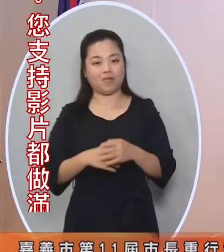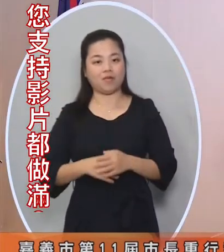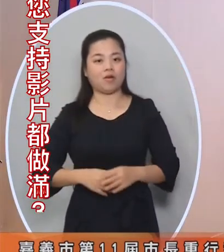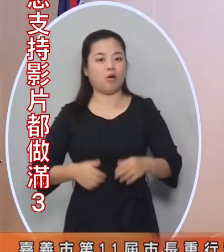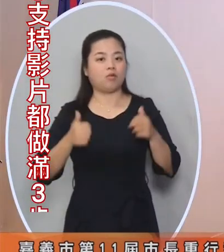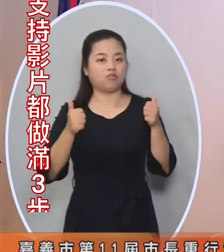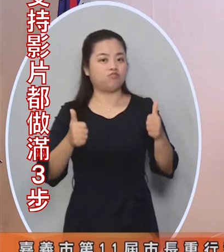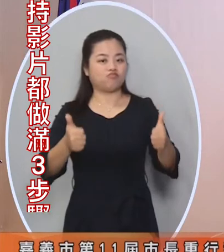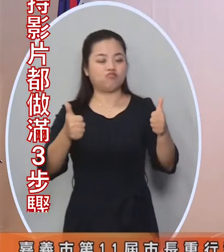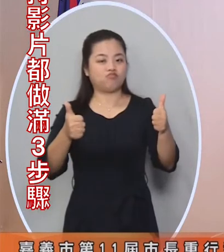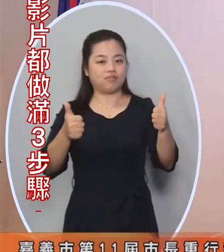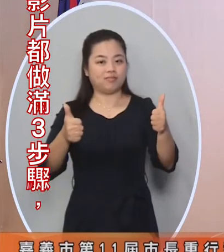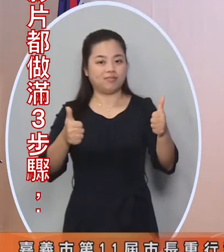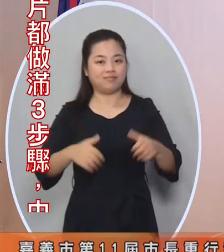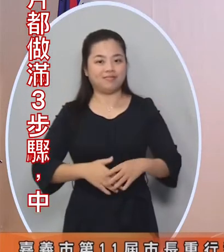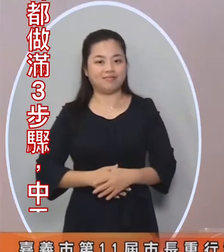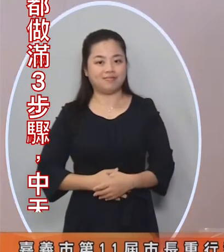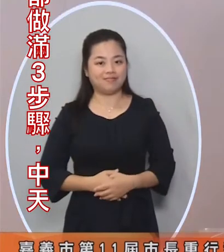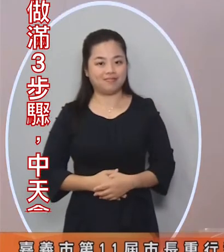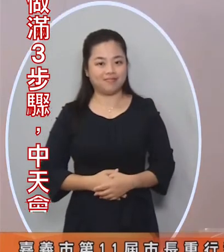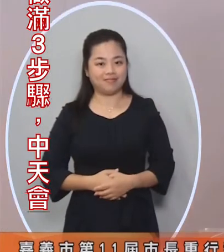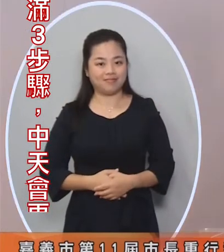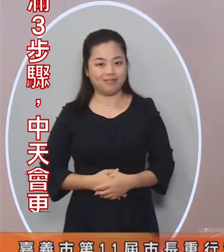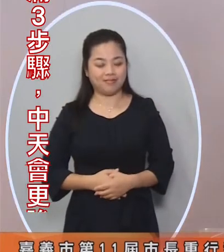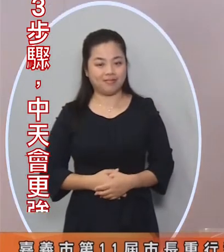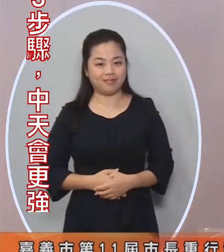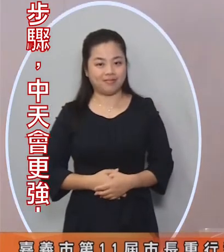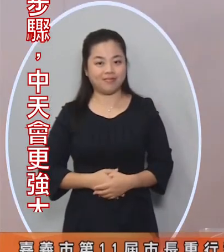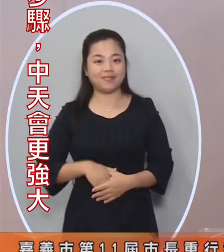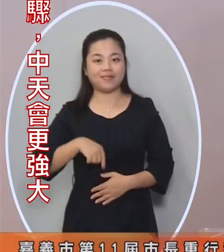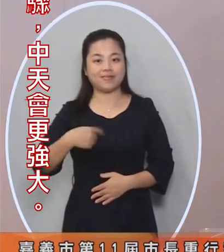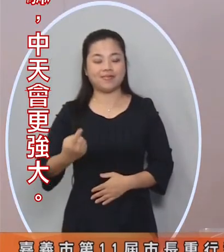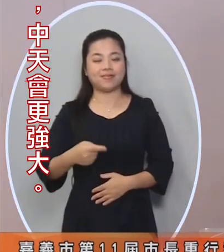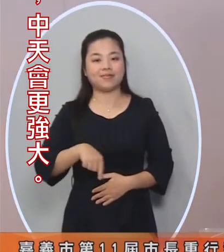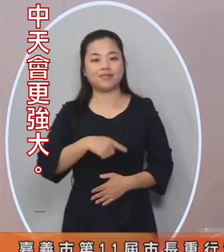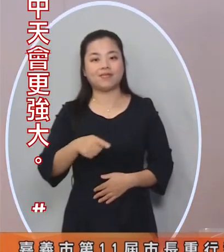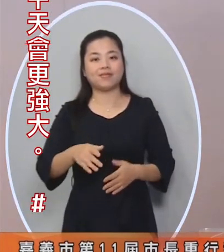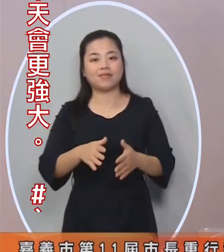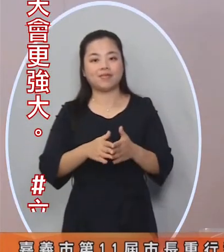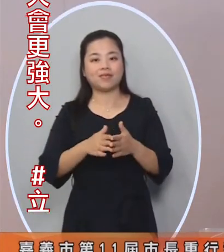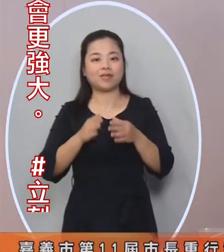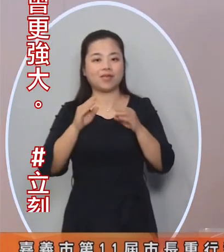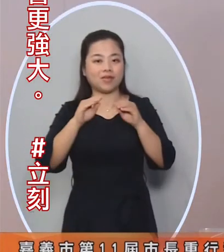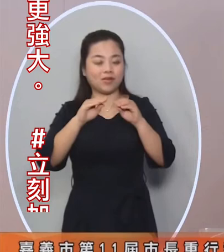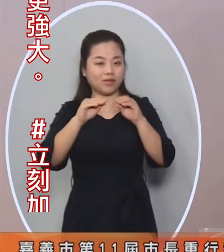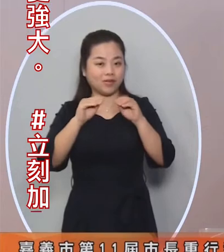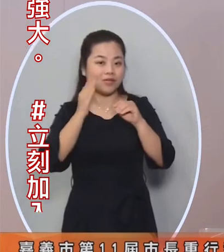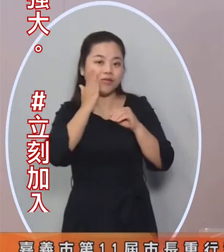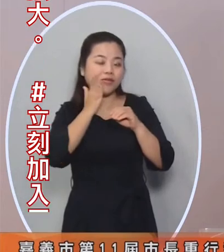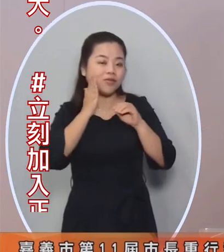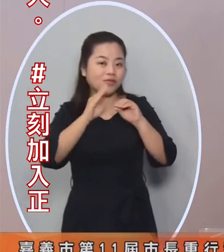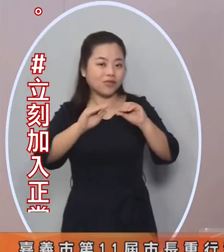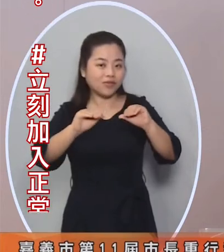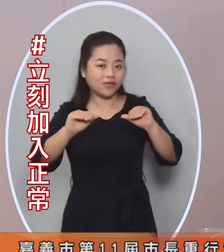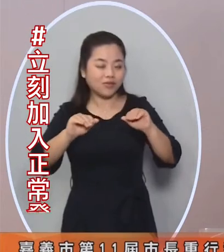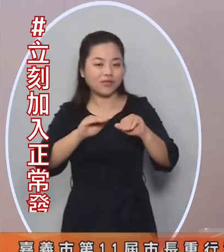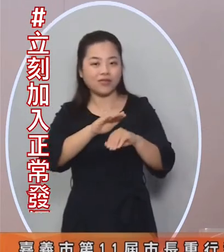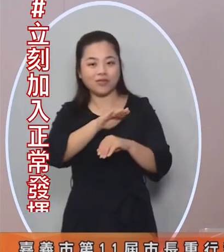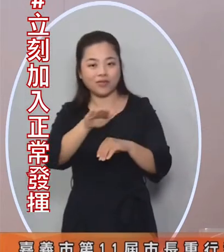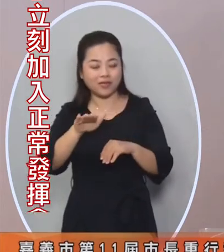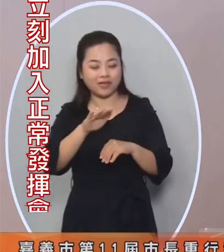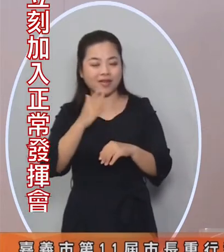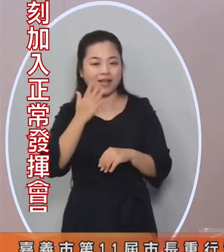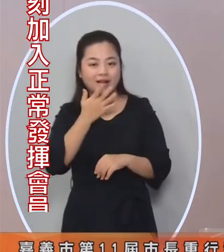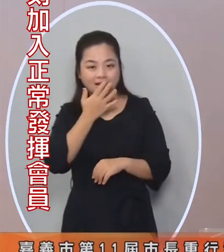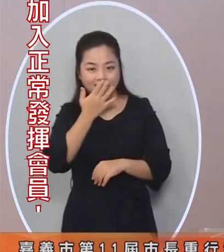Wonderful, wonderful, 太棒了， amazing。接下来我们要进入到粉红色泡泡圈圈的观想程序，我